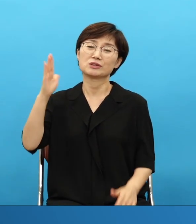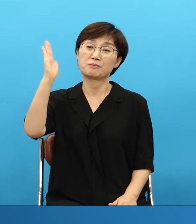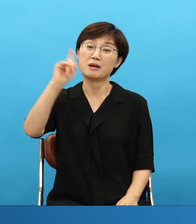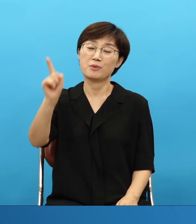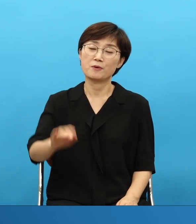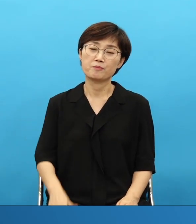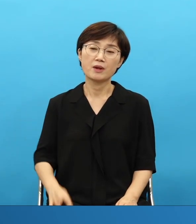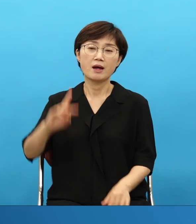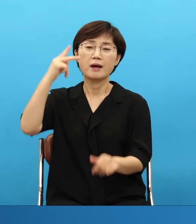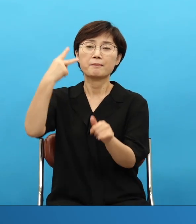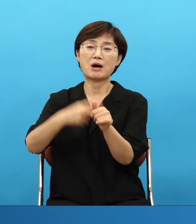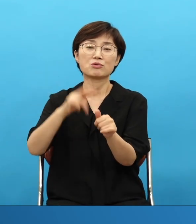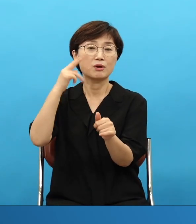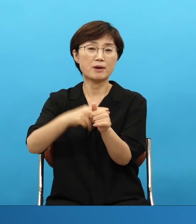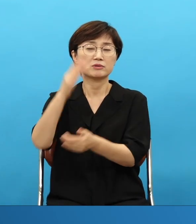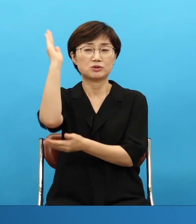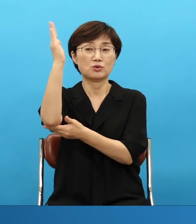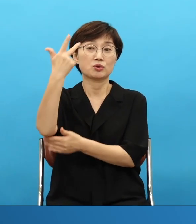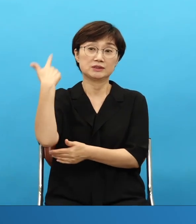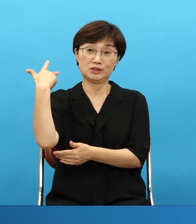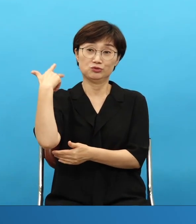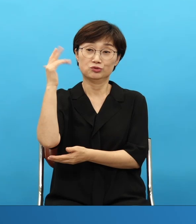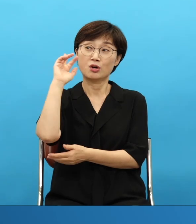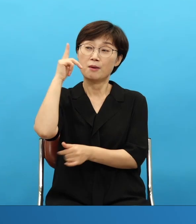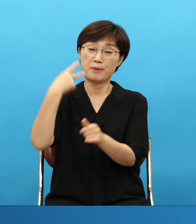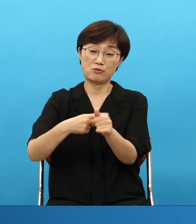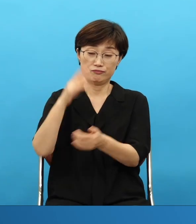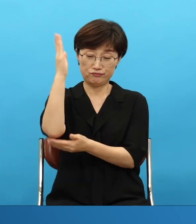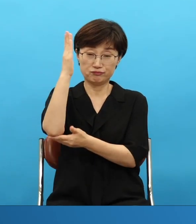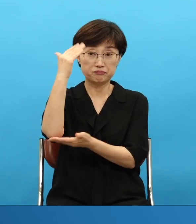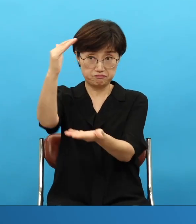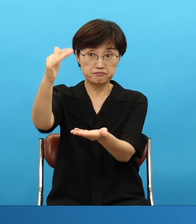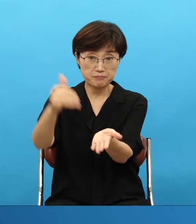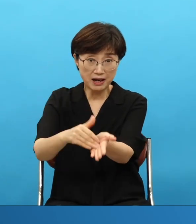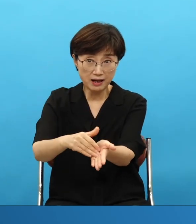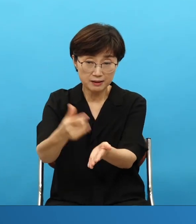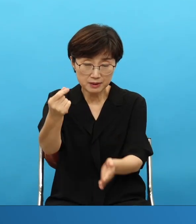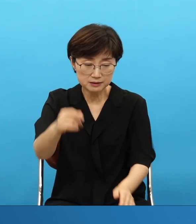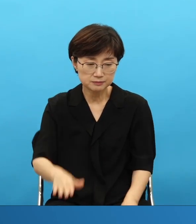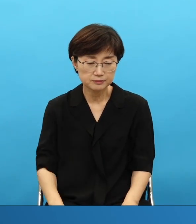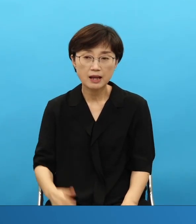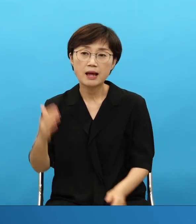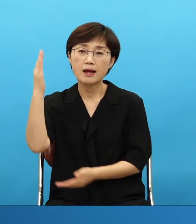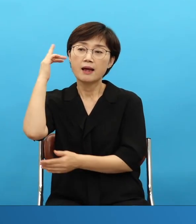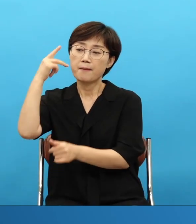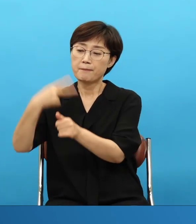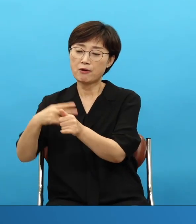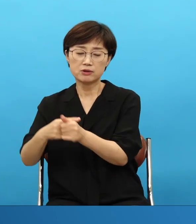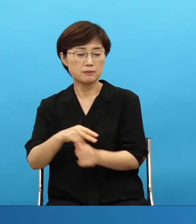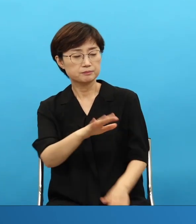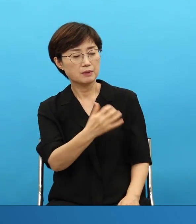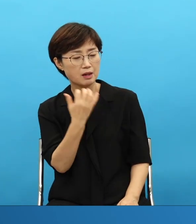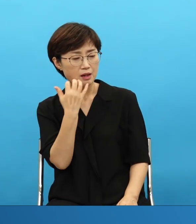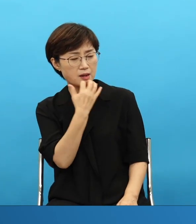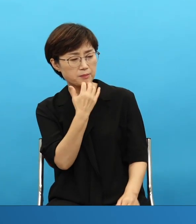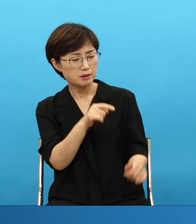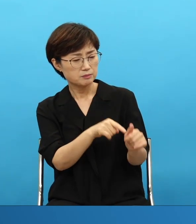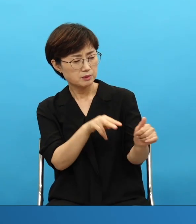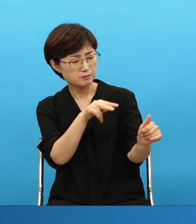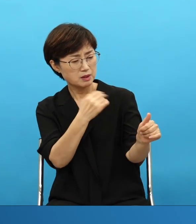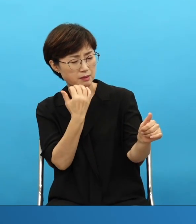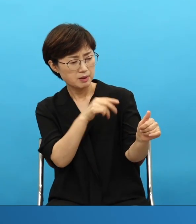바울이 너무 안타까워요. Even last week I gave the sermon. Paul was so frustrated. 게바에게 말해서 베드로도 못 깨달았어요.